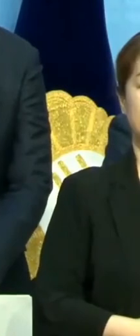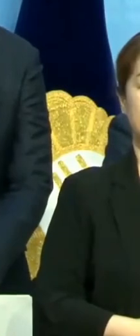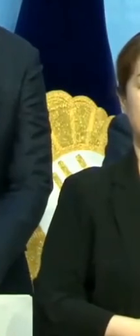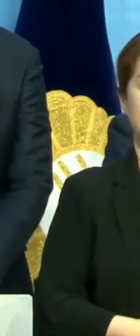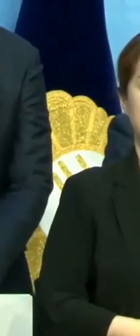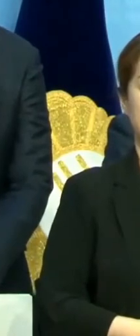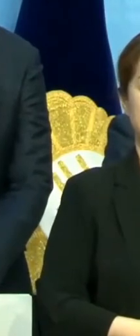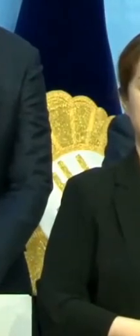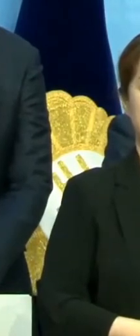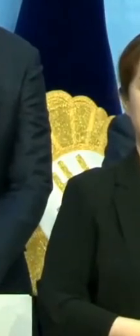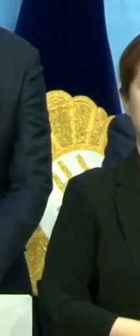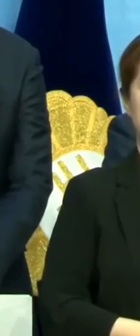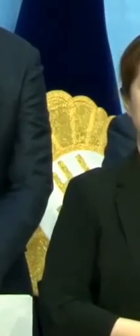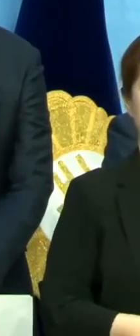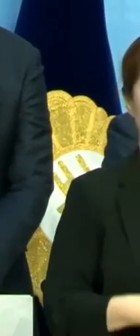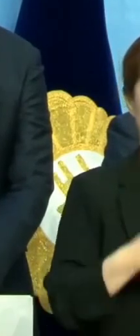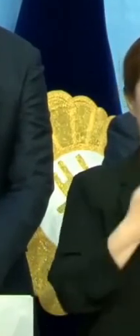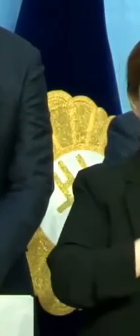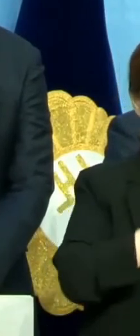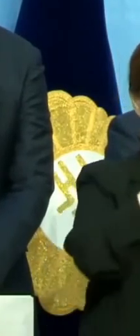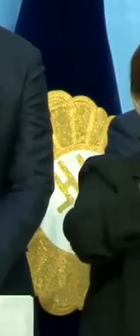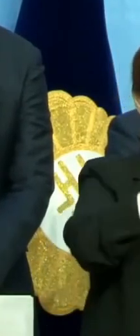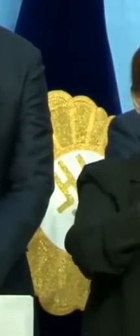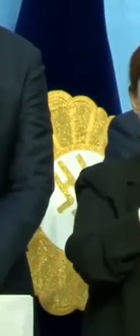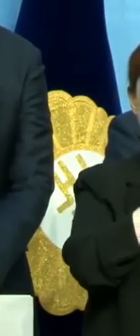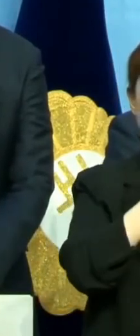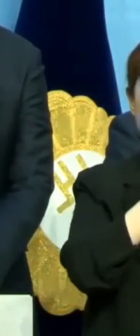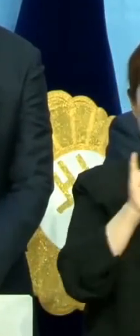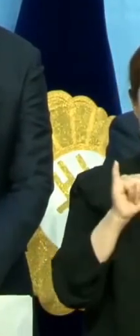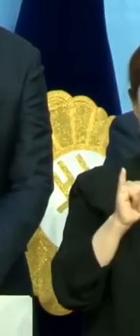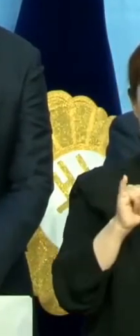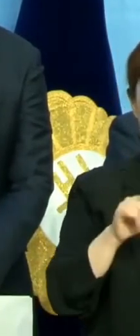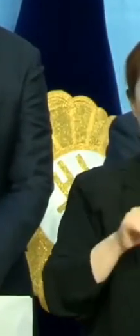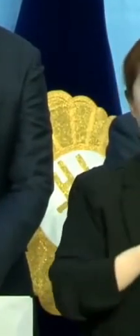제 딸 윤미한테